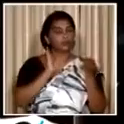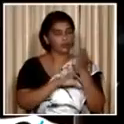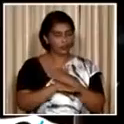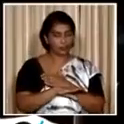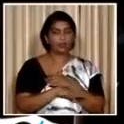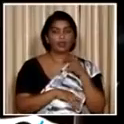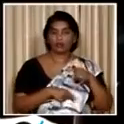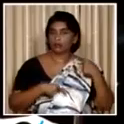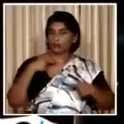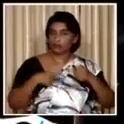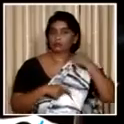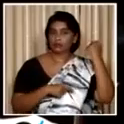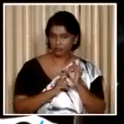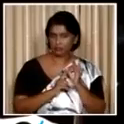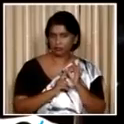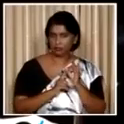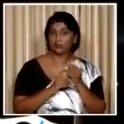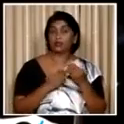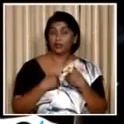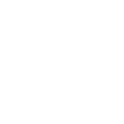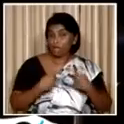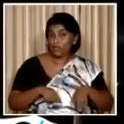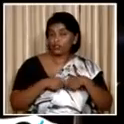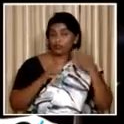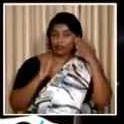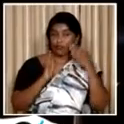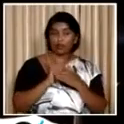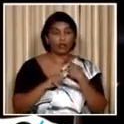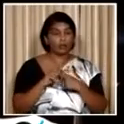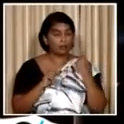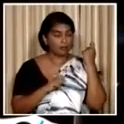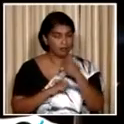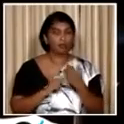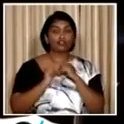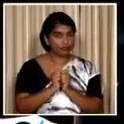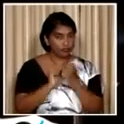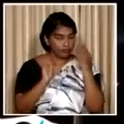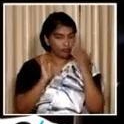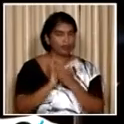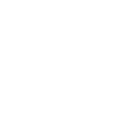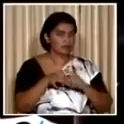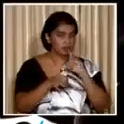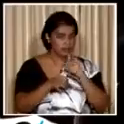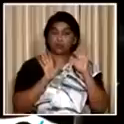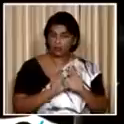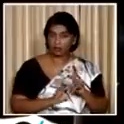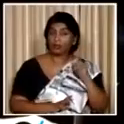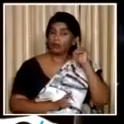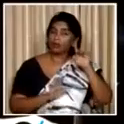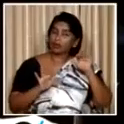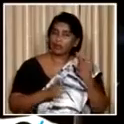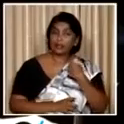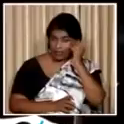පෙර මේ විවාදිත කතා කරපු මන්ත්‍රීවරයෙක් අපේ වියදම් පිළිබඳව අපි බදු ගෙව්වා පිළිබඳව අපේ රස්සා පිළිබඳව විවිධ ප්‍රශ්න නැගුවා හැබැයි එහෙම කුමන